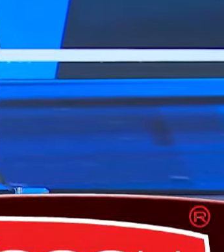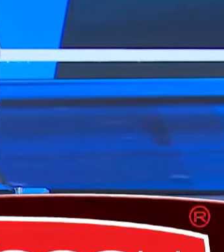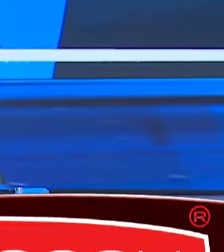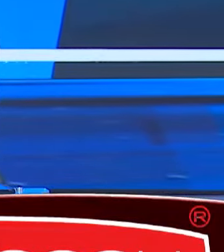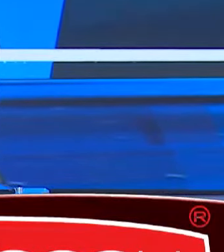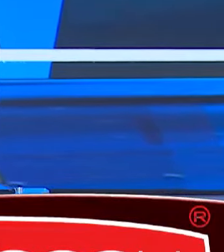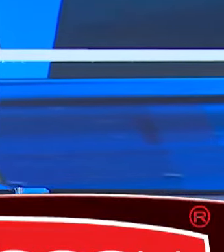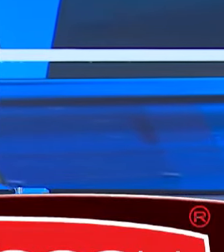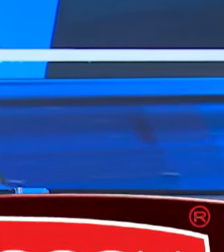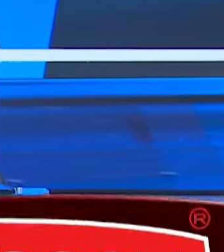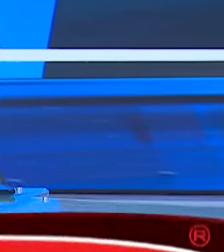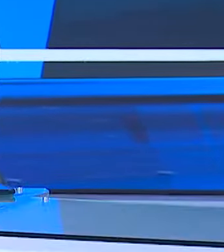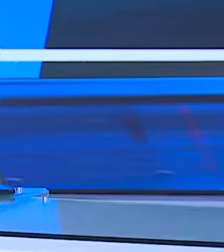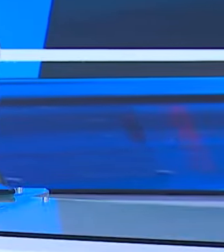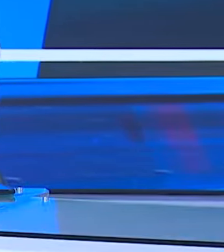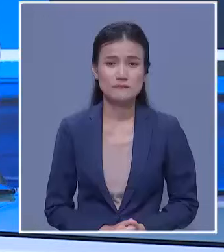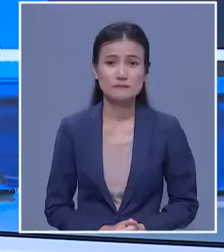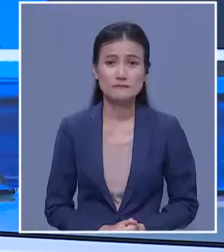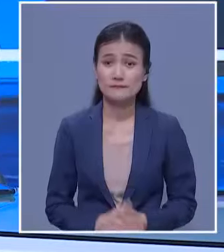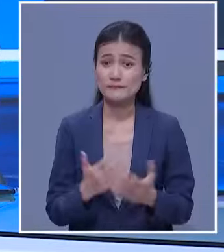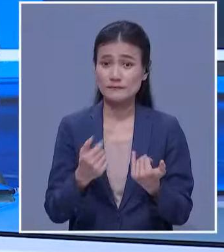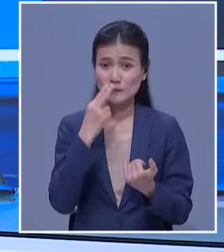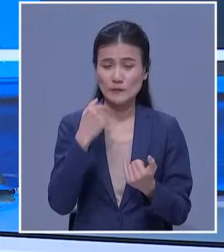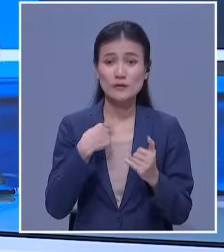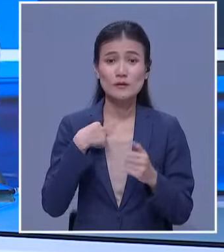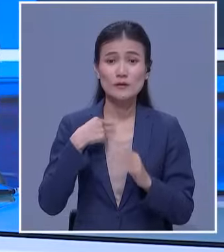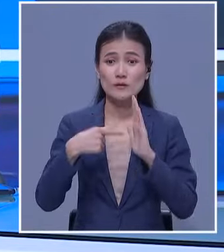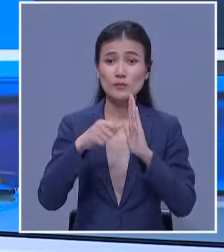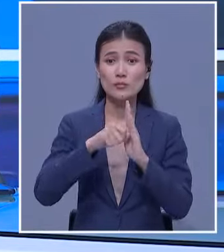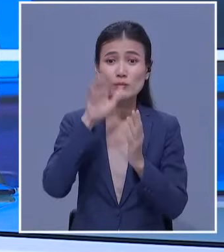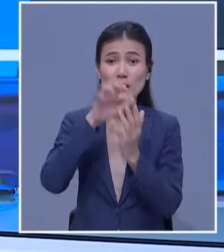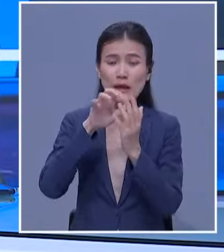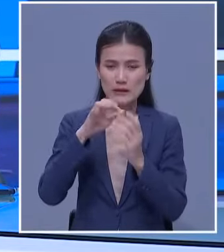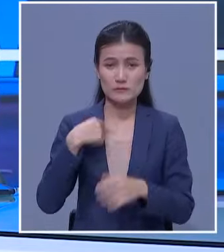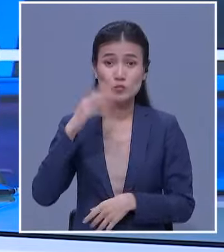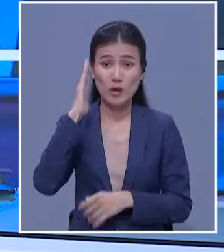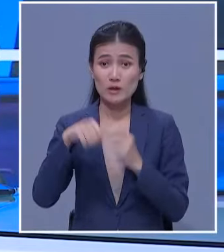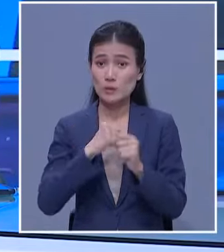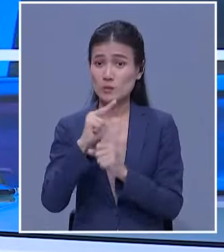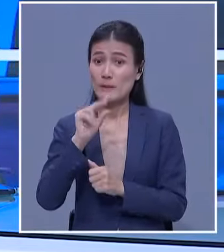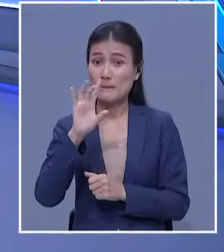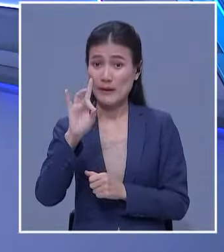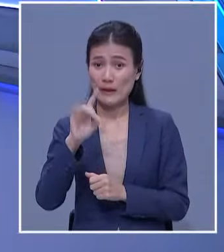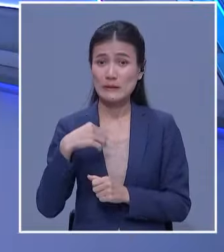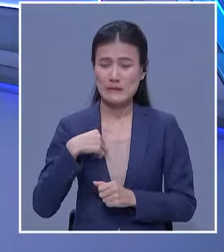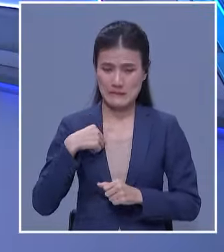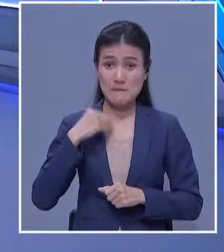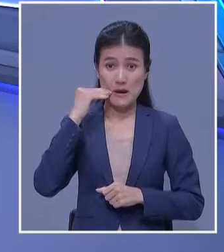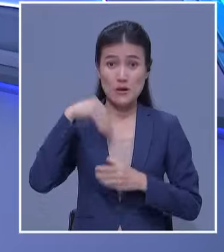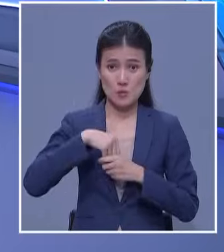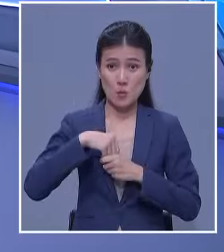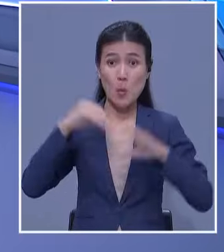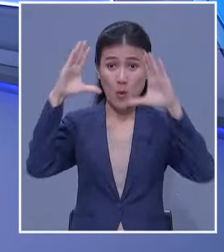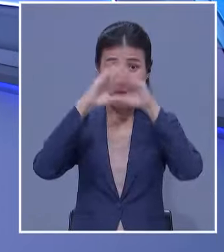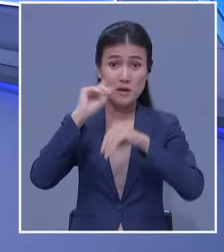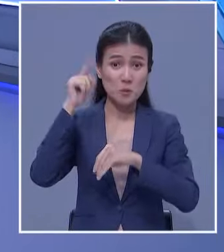ใส่ปรากฏว่าในบ้านมีลูกสาววัย8ขวบอยู่ด้วยแล้วโดนลูกหลงนะฮะได้รับบาดเจ็บทั้งคู่เลยตำรวจก็เจ